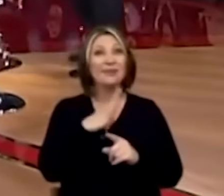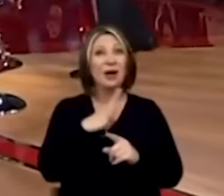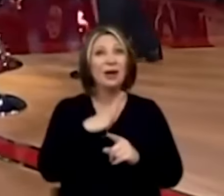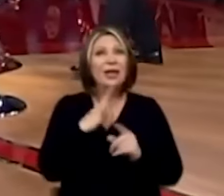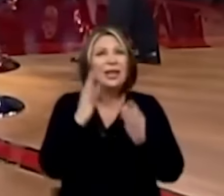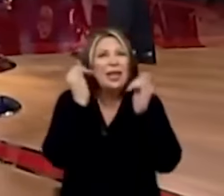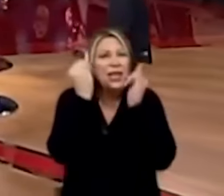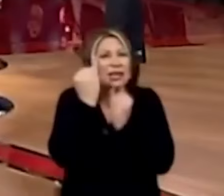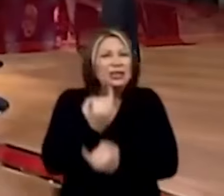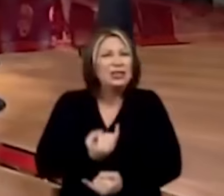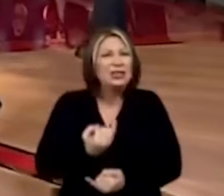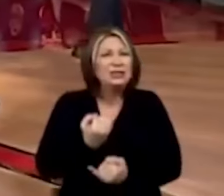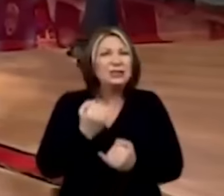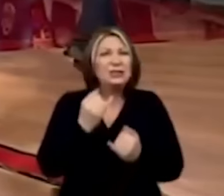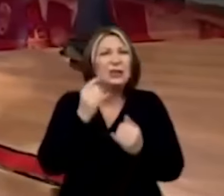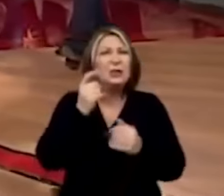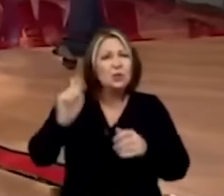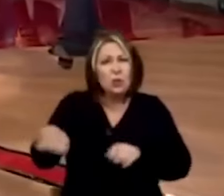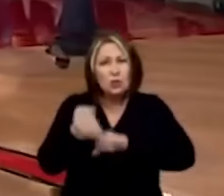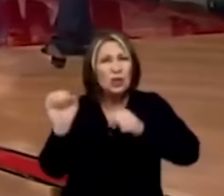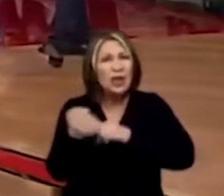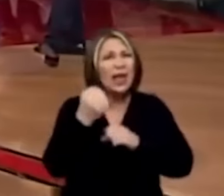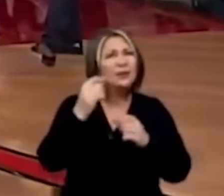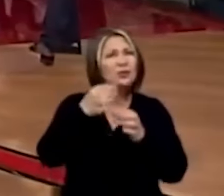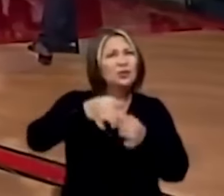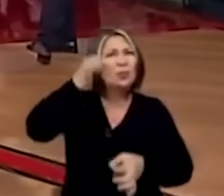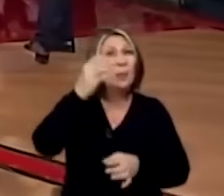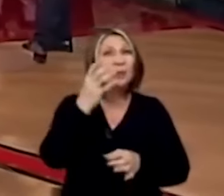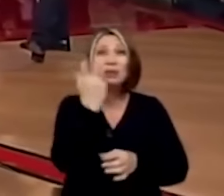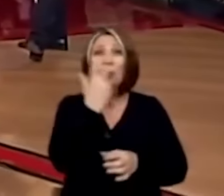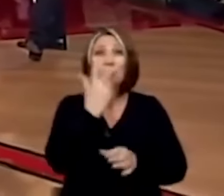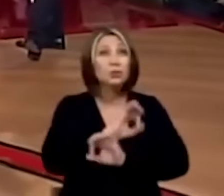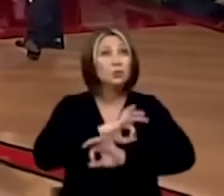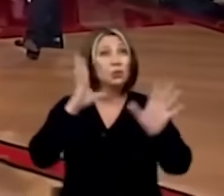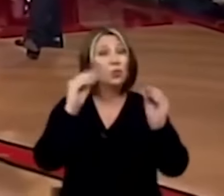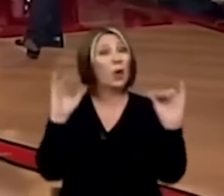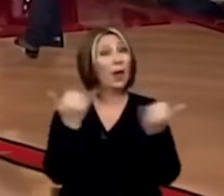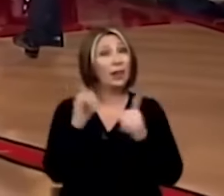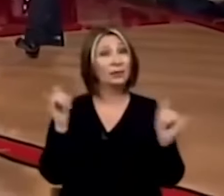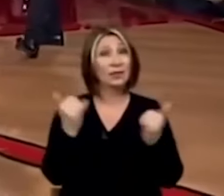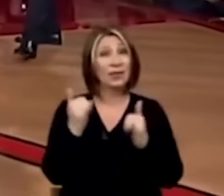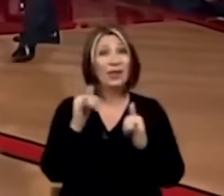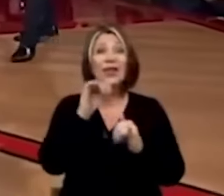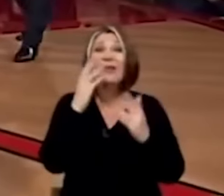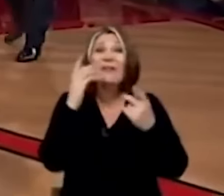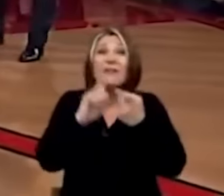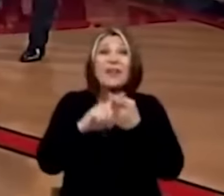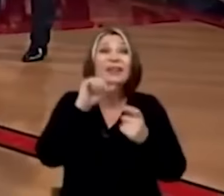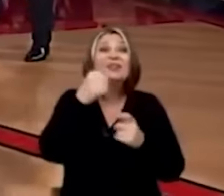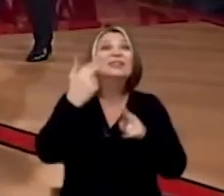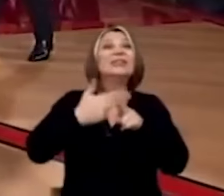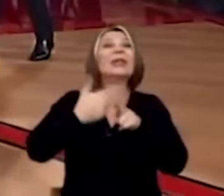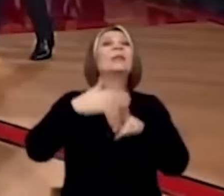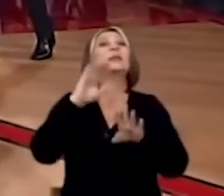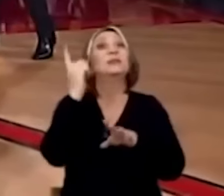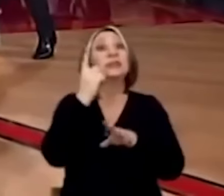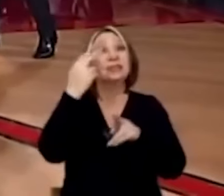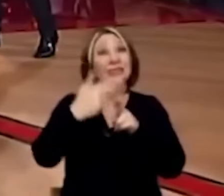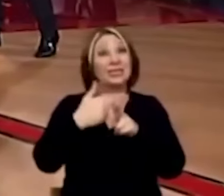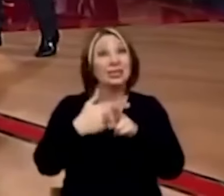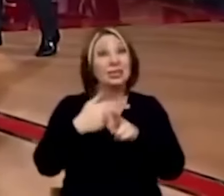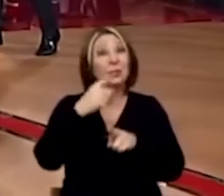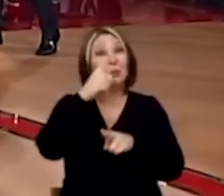Hani incecik böyle yani süpürge sopası kadar bir şey. Fakat şarkısı acayip tutuyor ve çok eğlenceli. Ve hiç denemediği bir şeyi